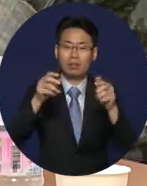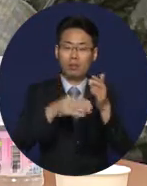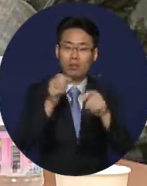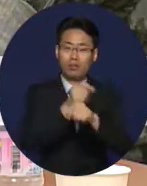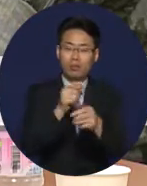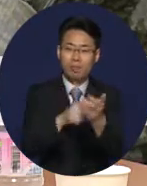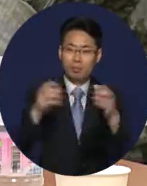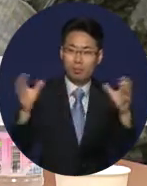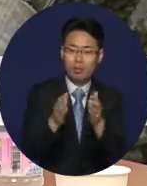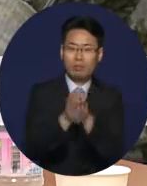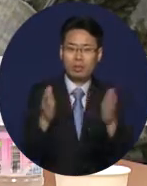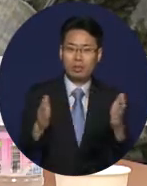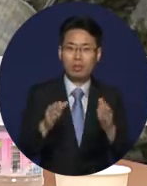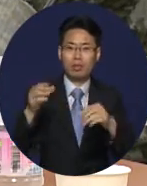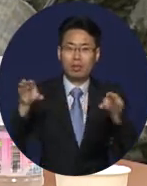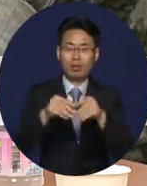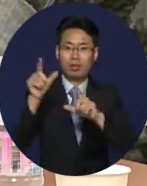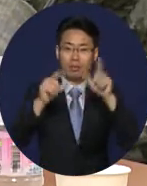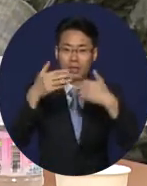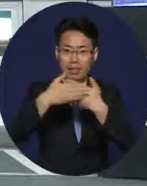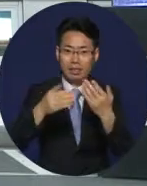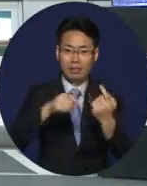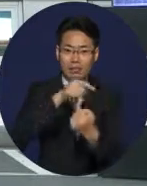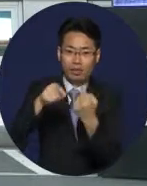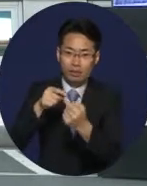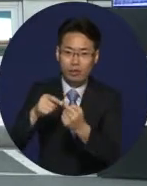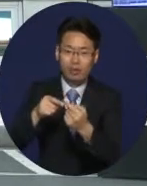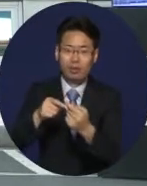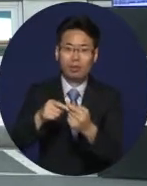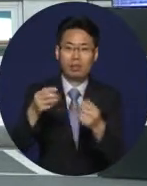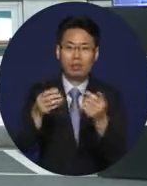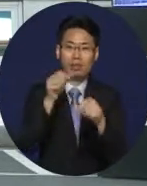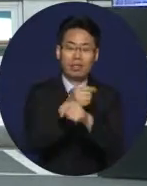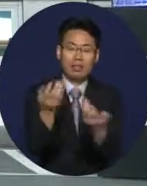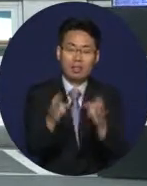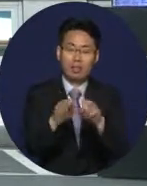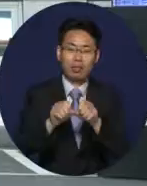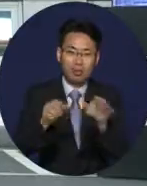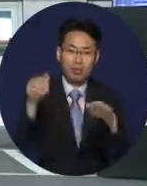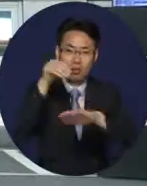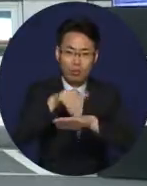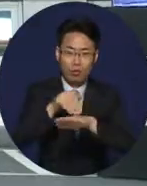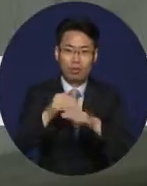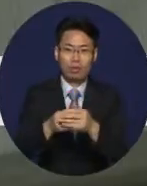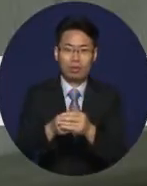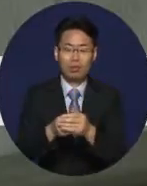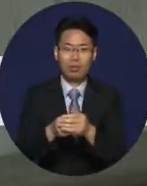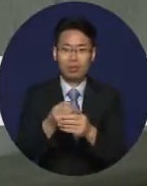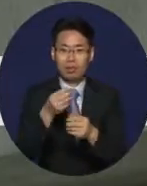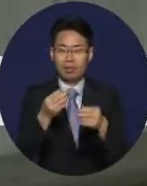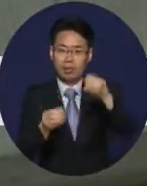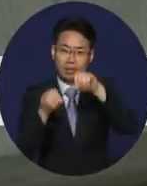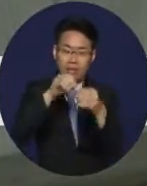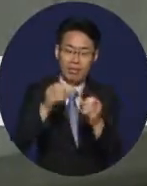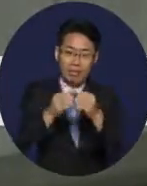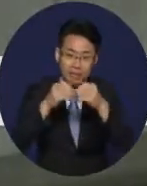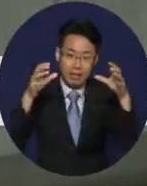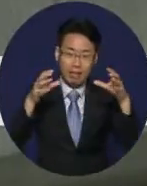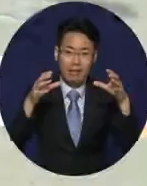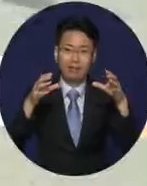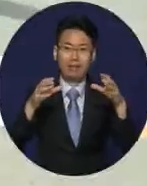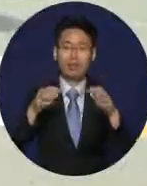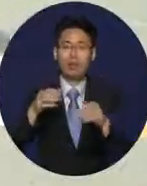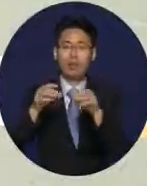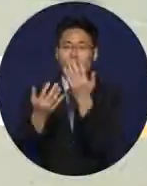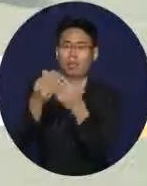공무원 비상 소집을 시작으로 종합상황실 설치 운영, 행정기관 소산 훈련, 도상 연습과 남구청 생화학